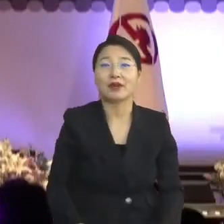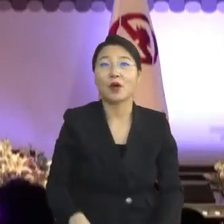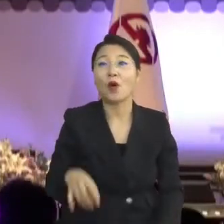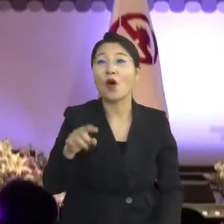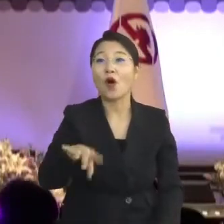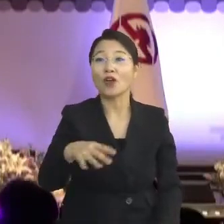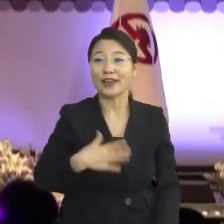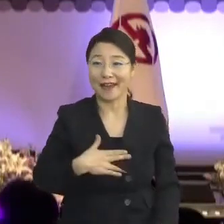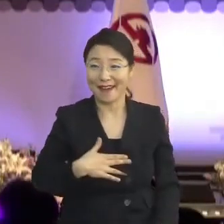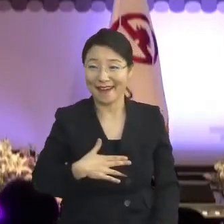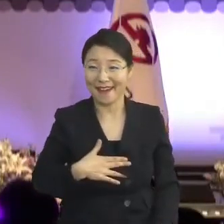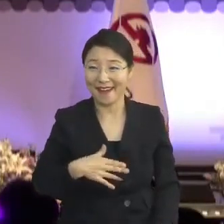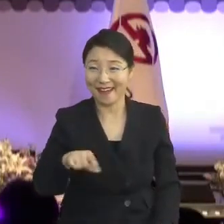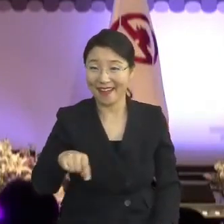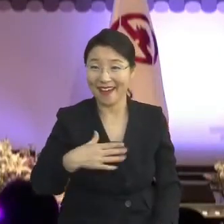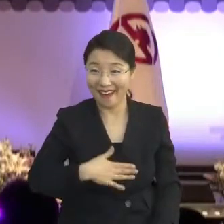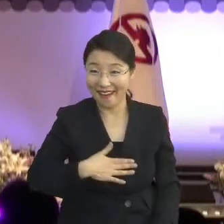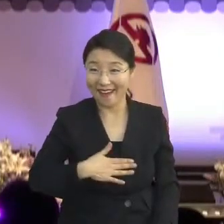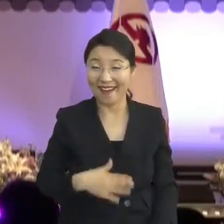여기가 어디인지 아십니까?